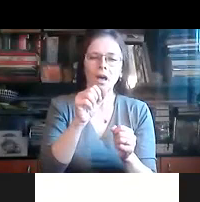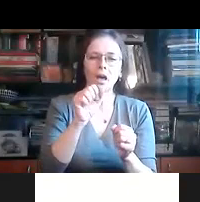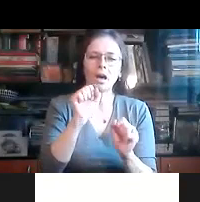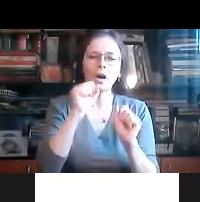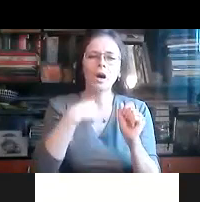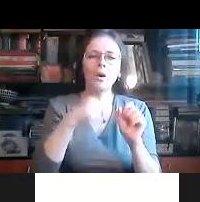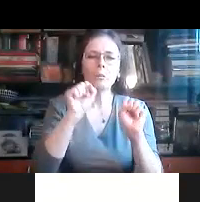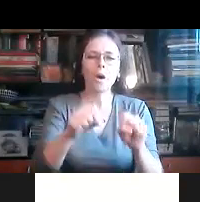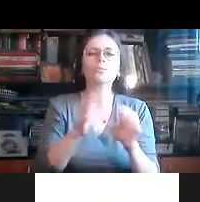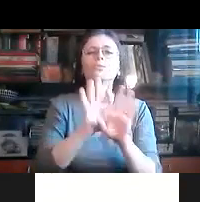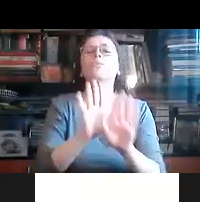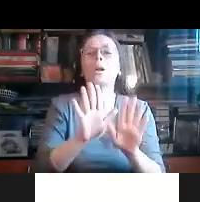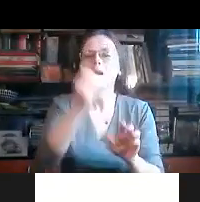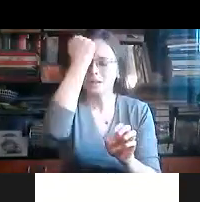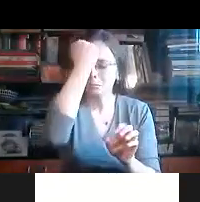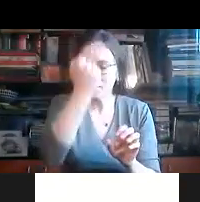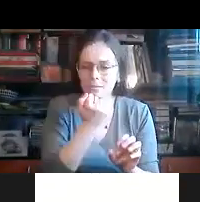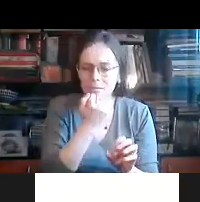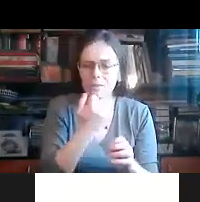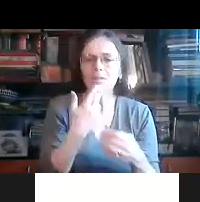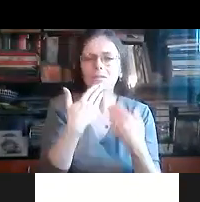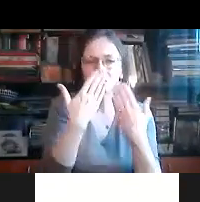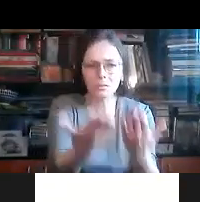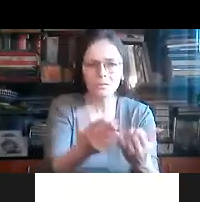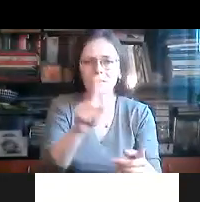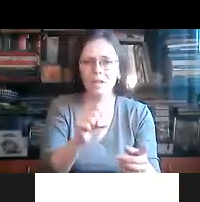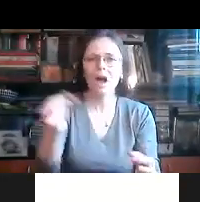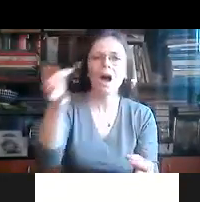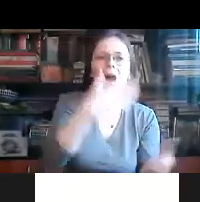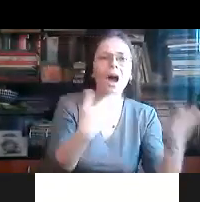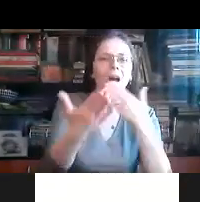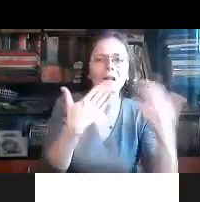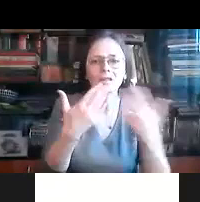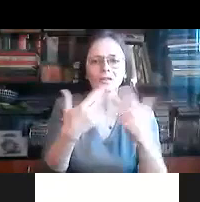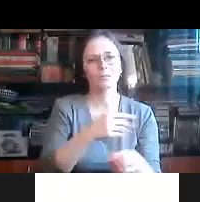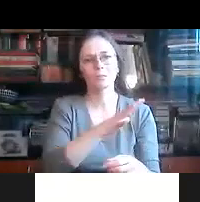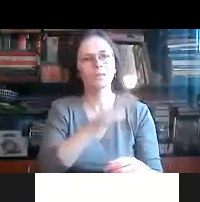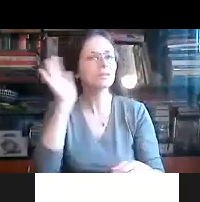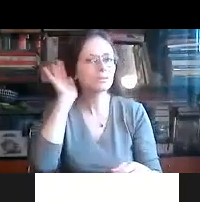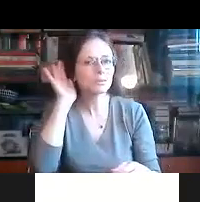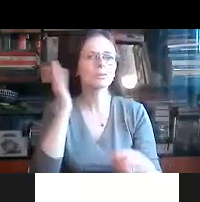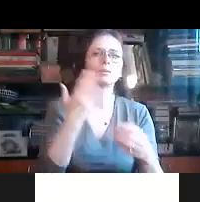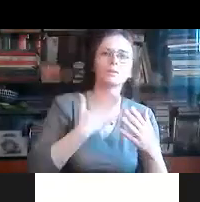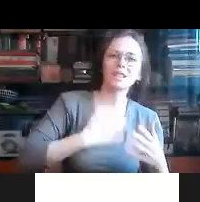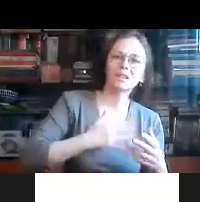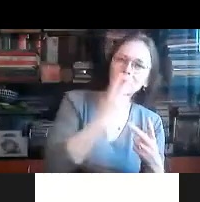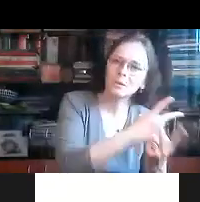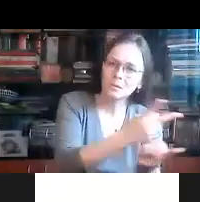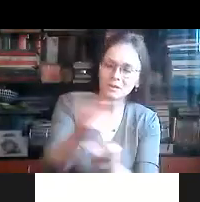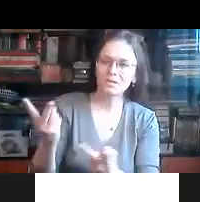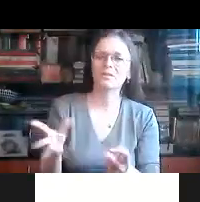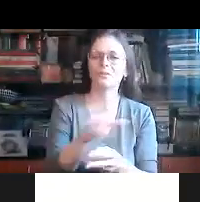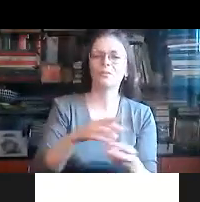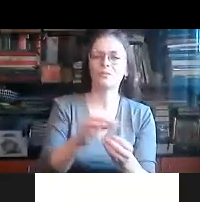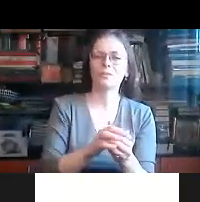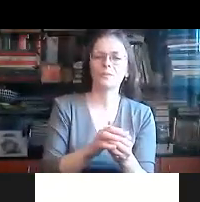за разговор. Мне было очень приятно со всеми увидеться, с Андреем, с Денисом. И вы, ребята из